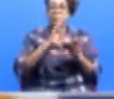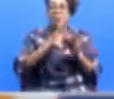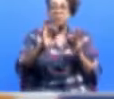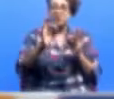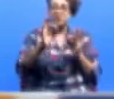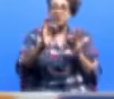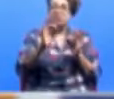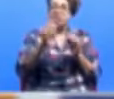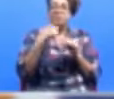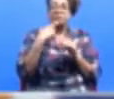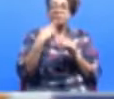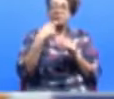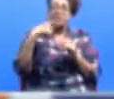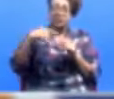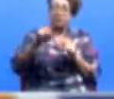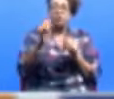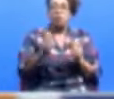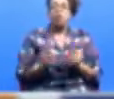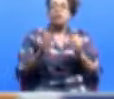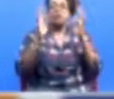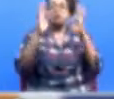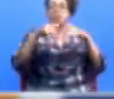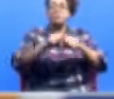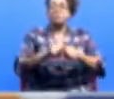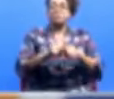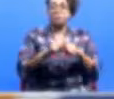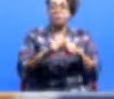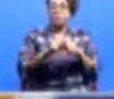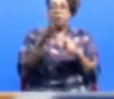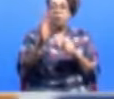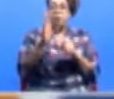kusema yeye ni mrithi rasmi wa mali ya mwenda zake.